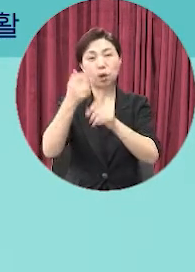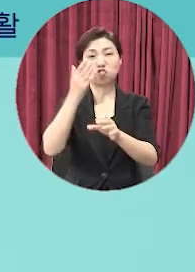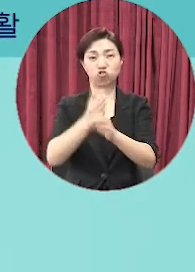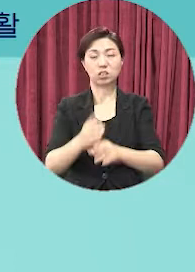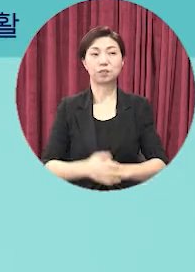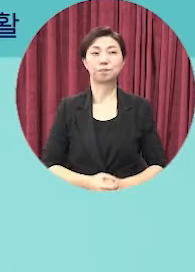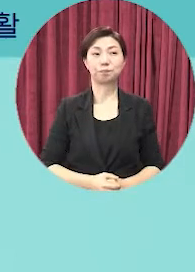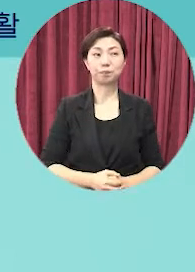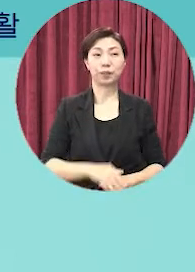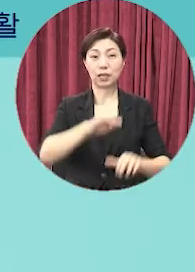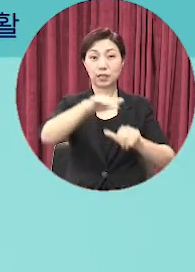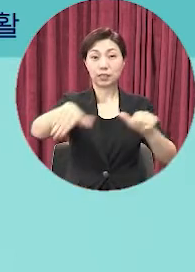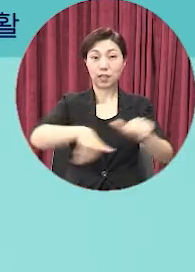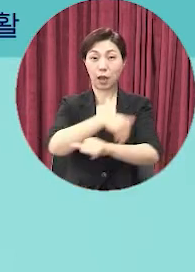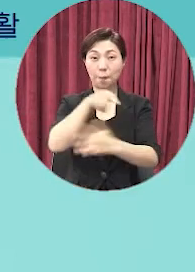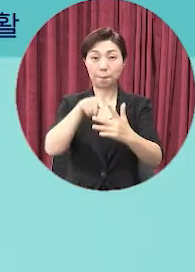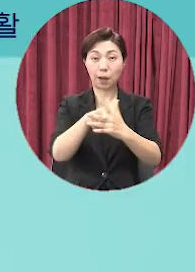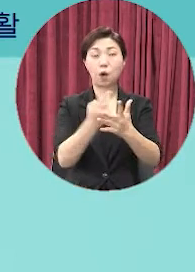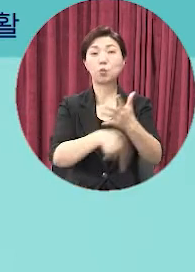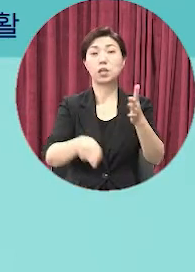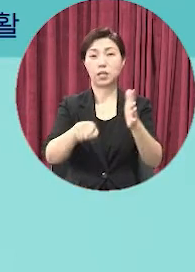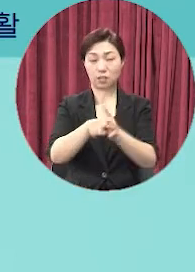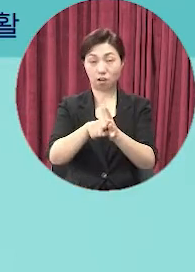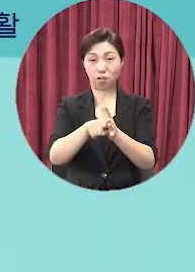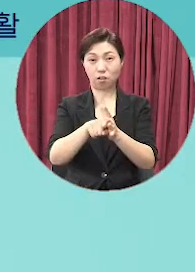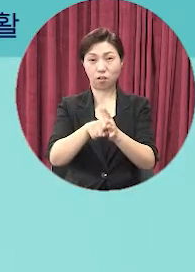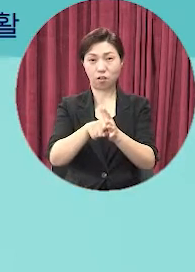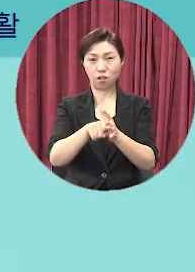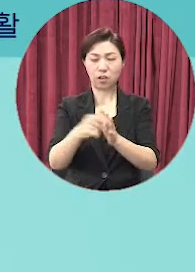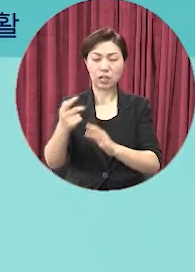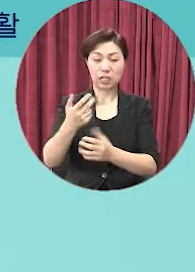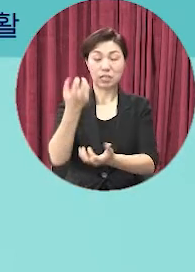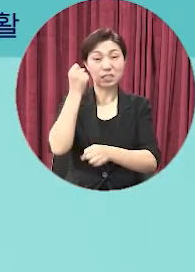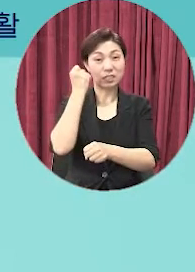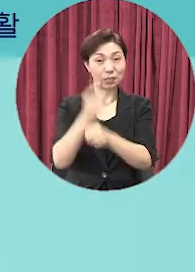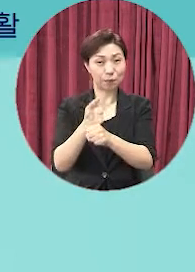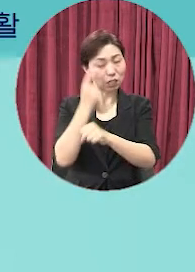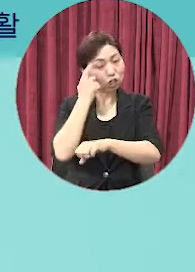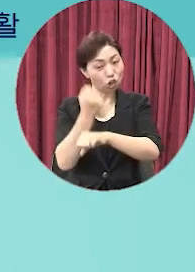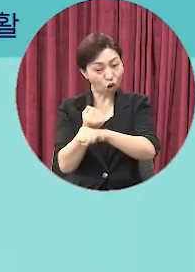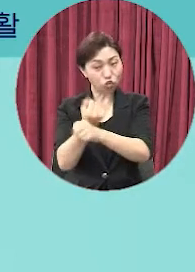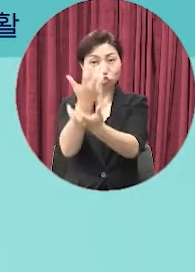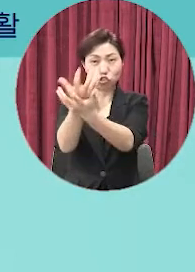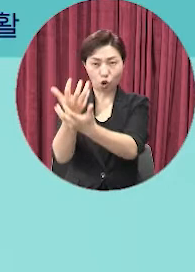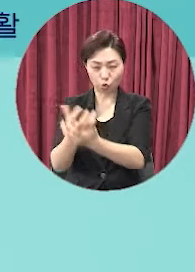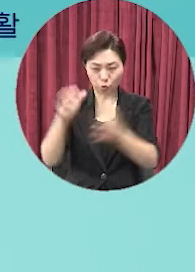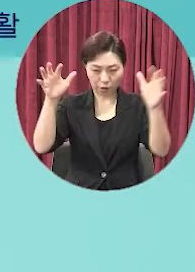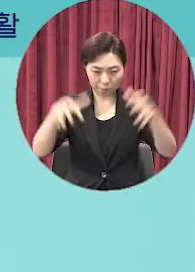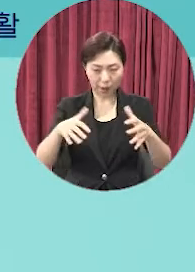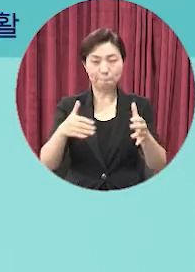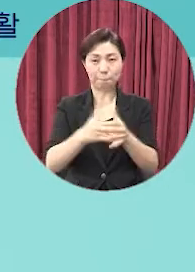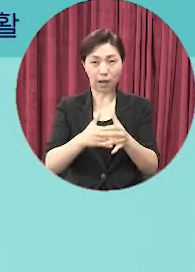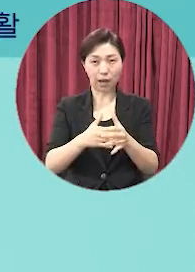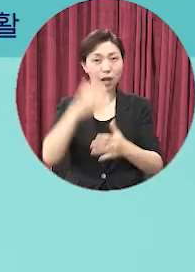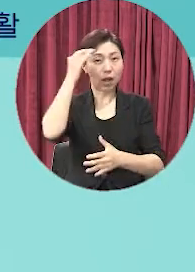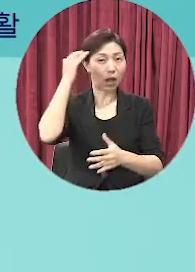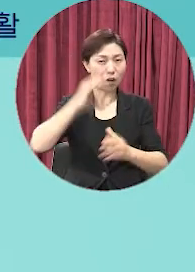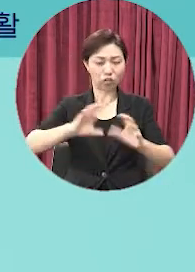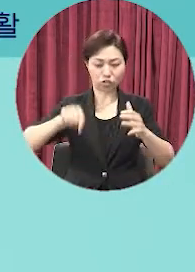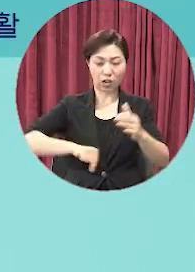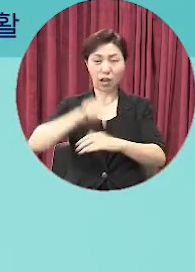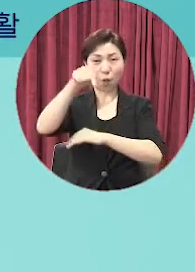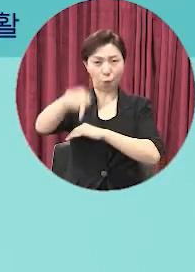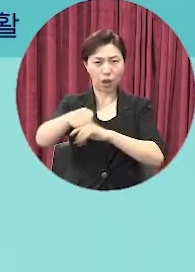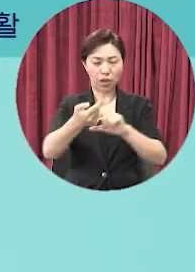현황과 실태 파악을 위해서 먼저 체계적 문헌 고찰을 했습니다. 국내외 여러 데이터베이스를 저희가 검색을